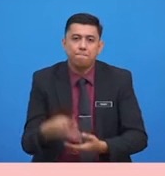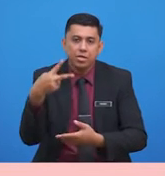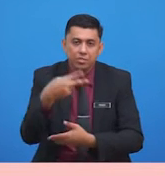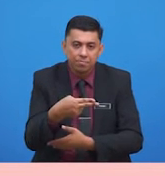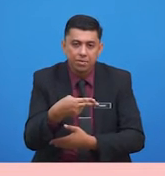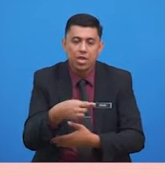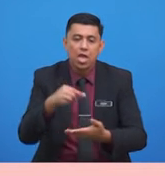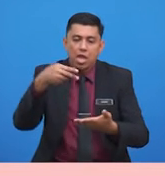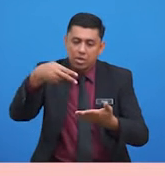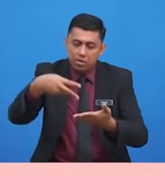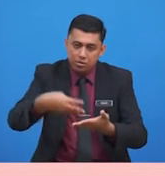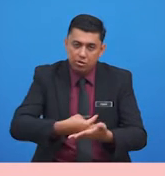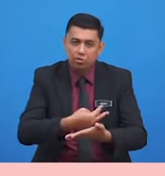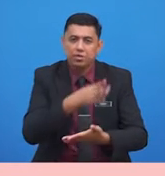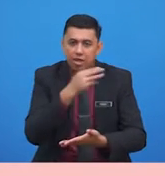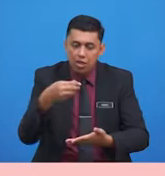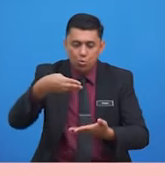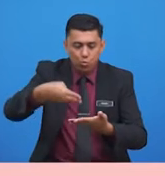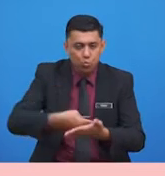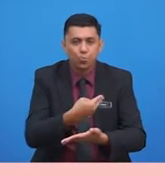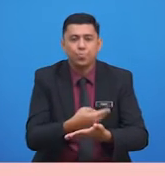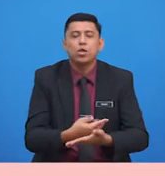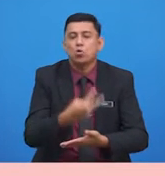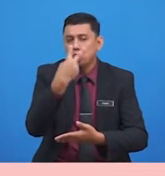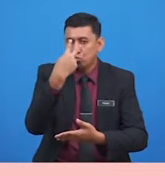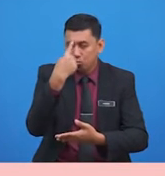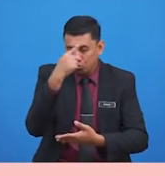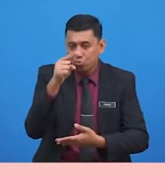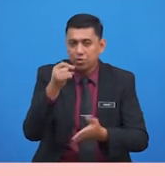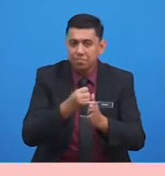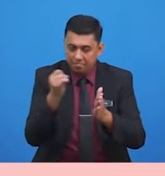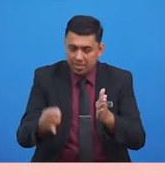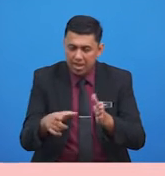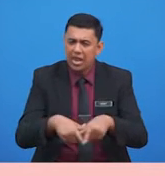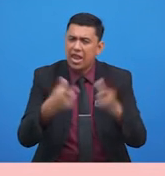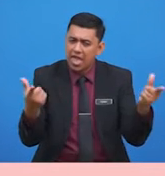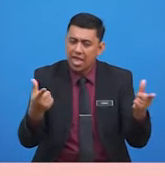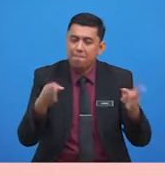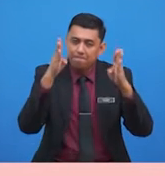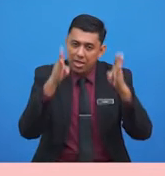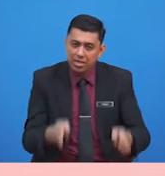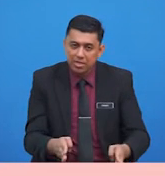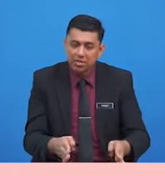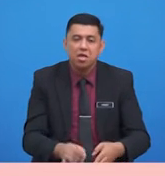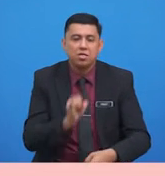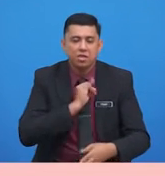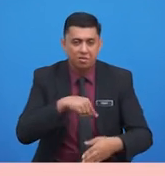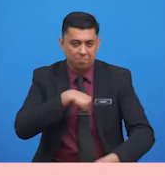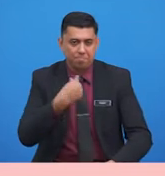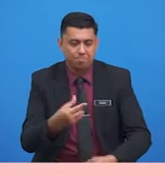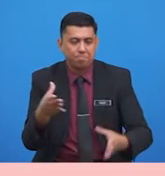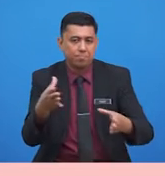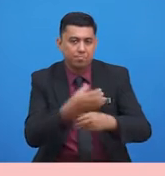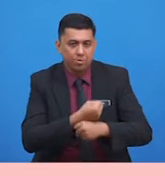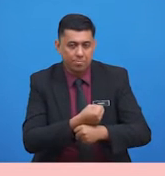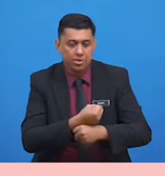penyepit, garpu dan sudu untuk jiran yang berlainan bangsa. Saya gembira